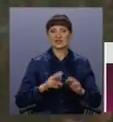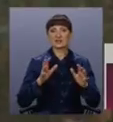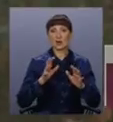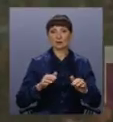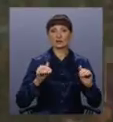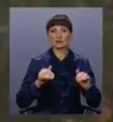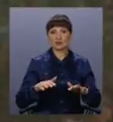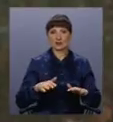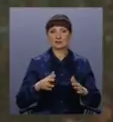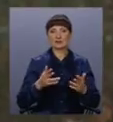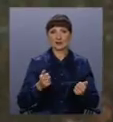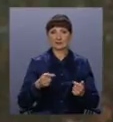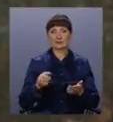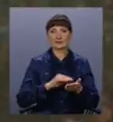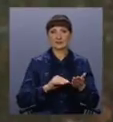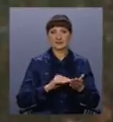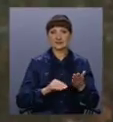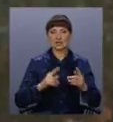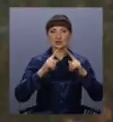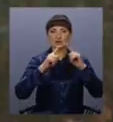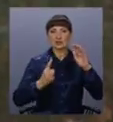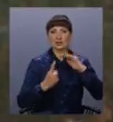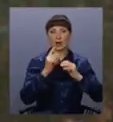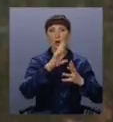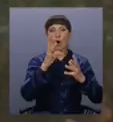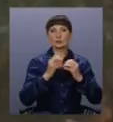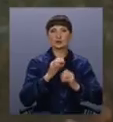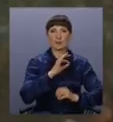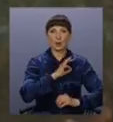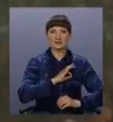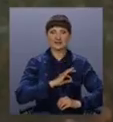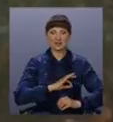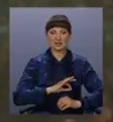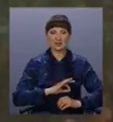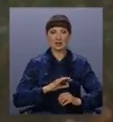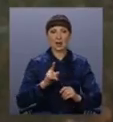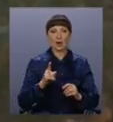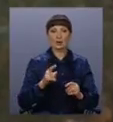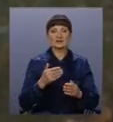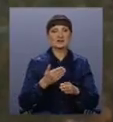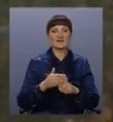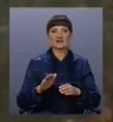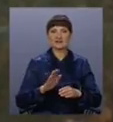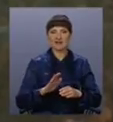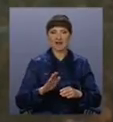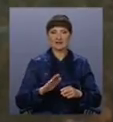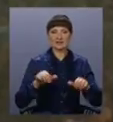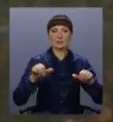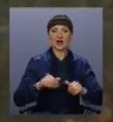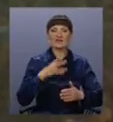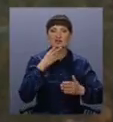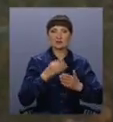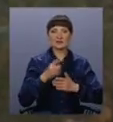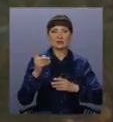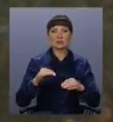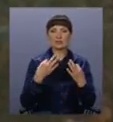лишь отношения что сказано этот чердак является общим пользованием с вещевым он натуры дни выделяется и права собственности на него